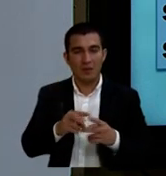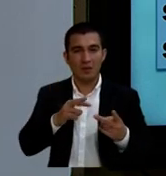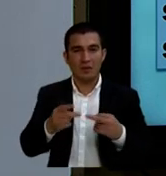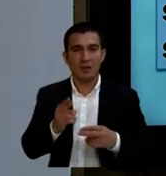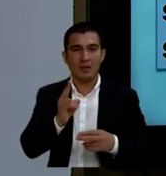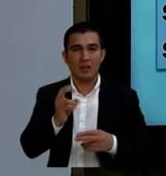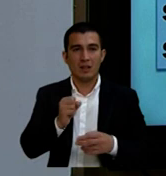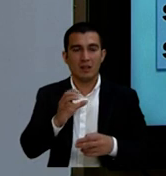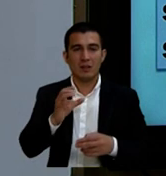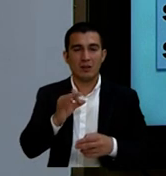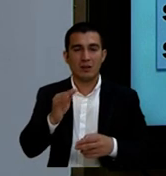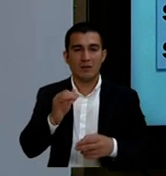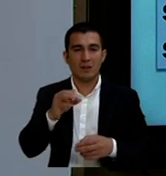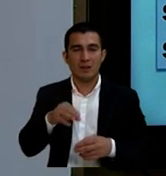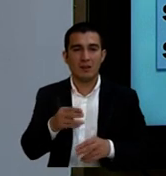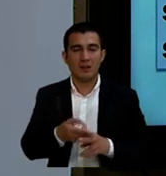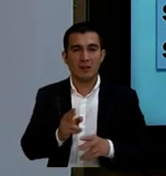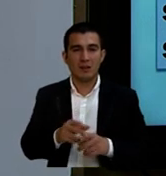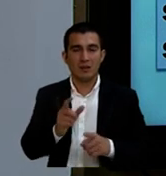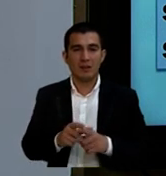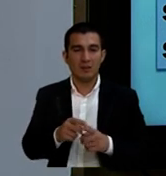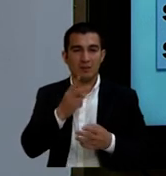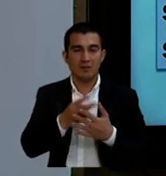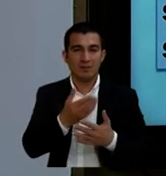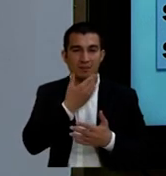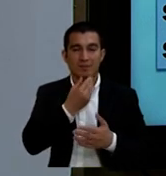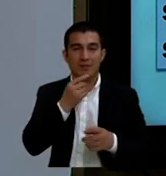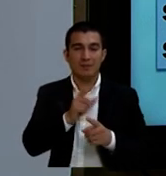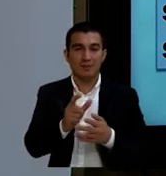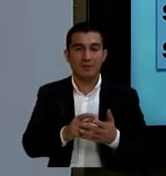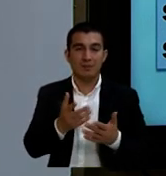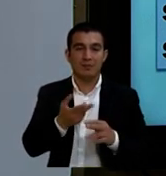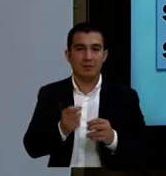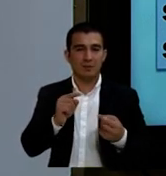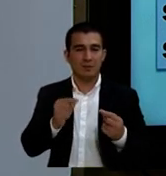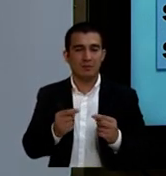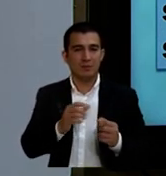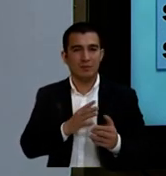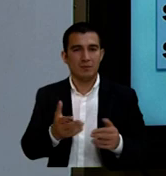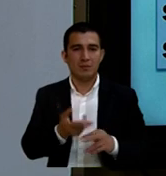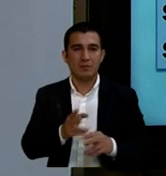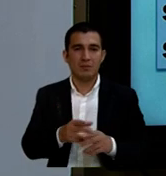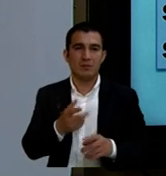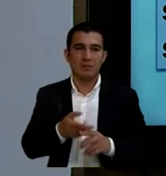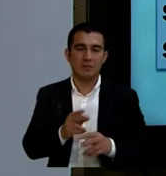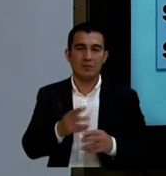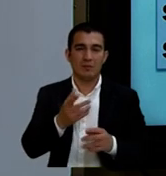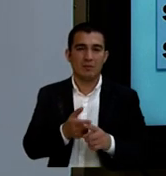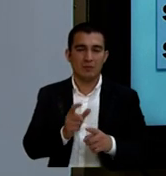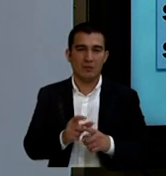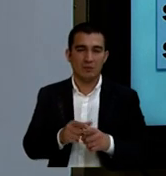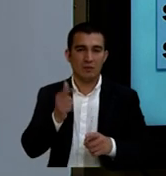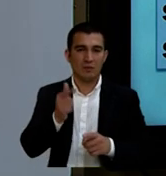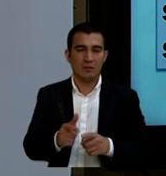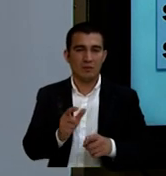so'zining ishlatilishi qanday soflikka putur yetkazuvchi qanday vosita edi? Meningcha to'g'ri topdingiz, bu haqorat